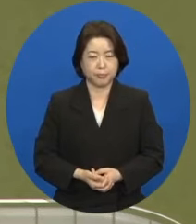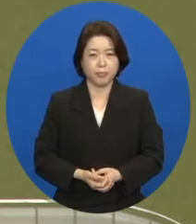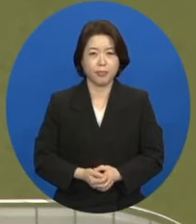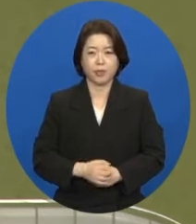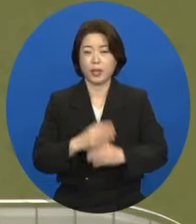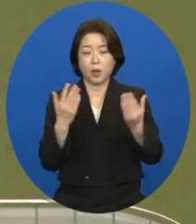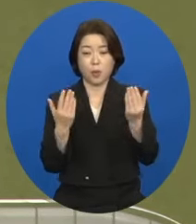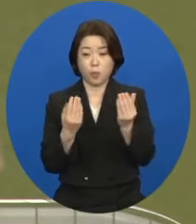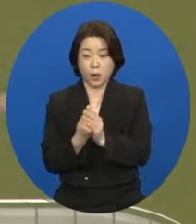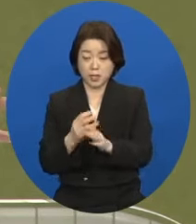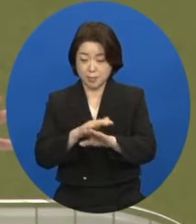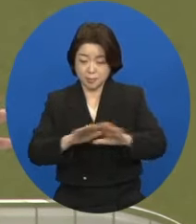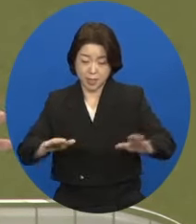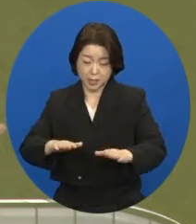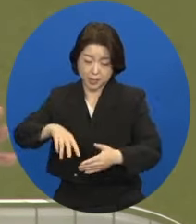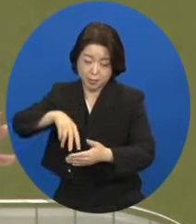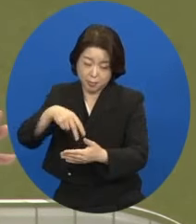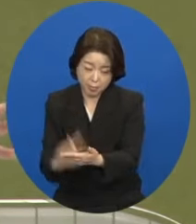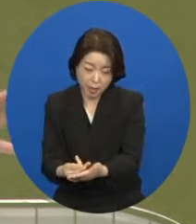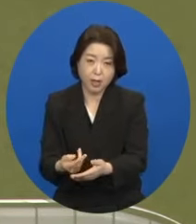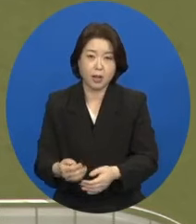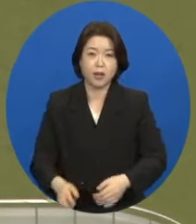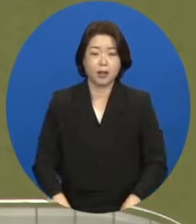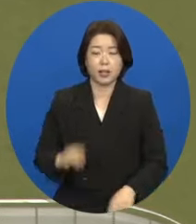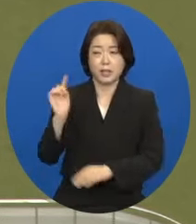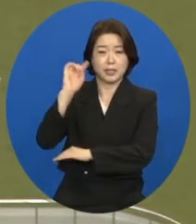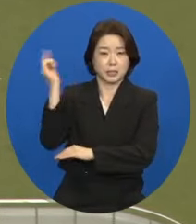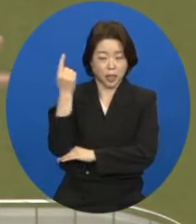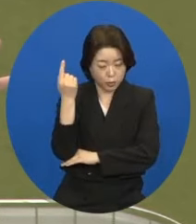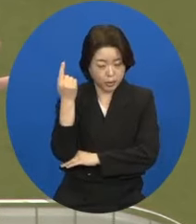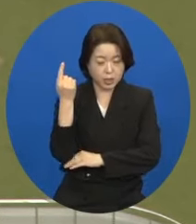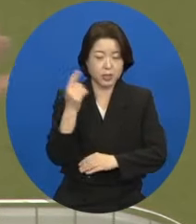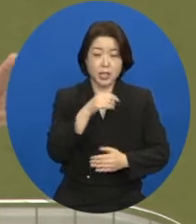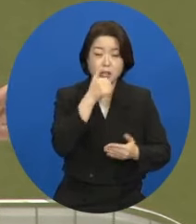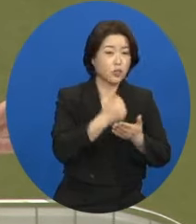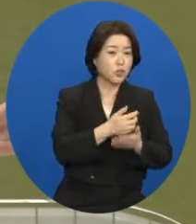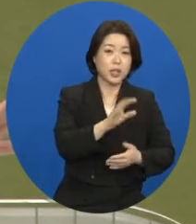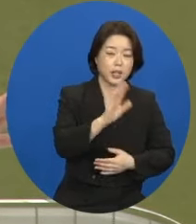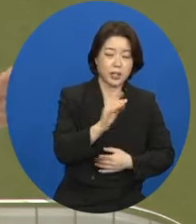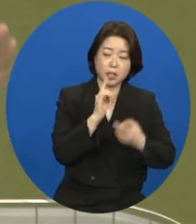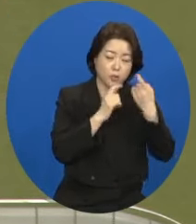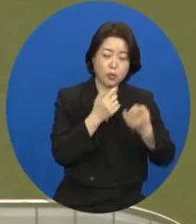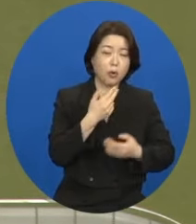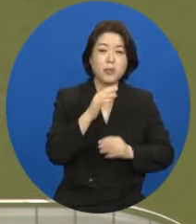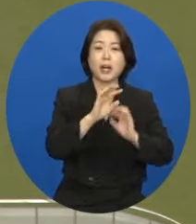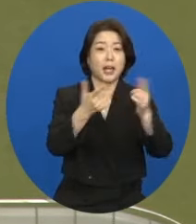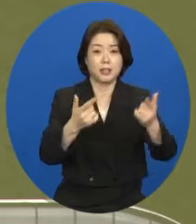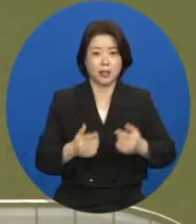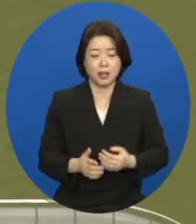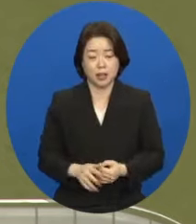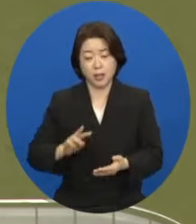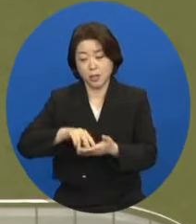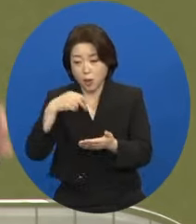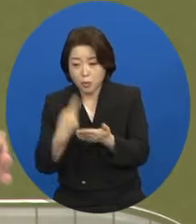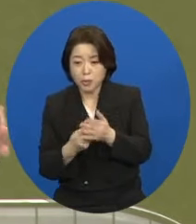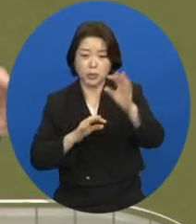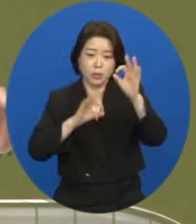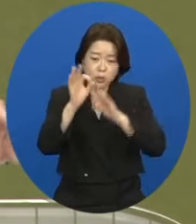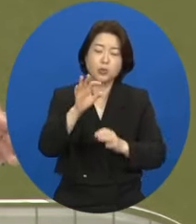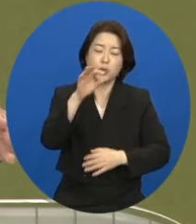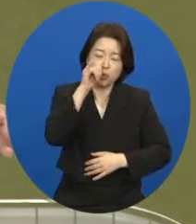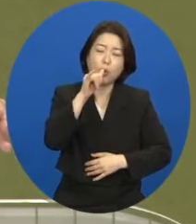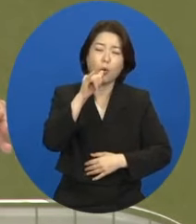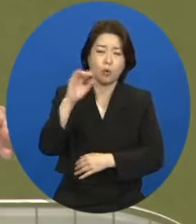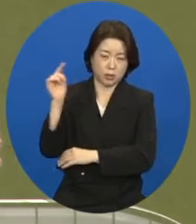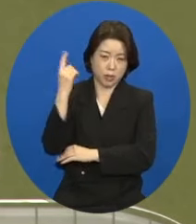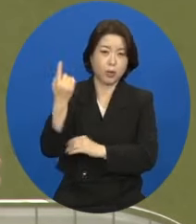완전히 바닥이 넘어졌다가도 이 다윗의 위대한 점은 죄를 안 짓거나 유혹을 안 받았거나 그게 아닙니다. 넘어지고 실수도 하고